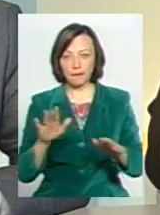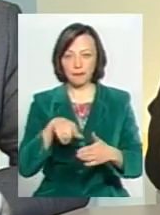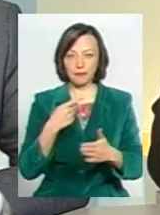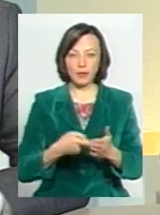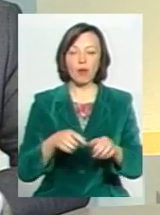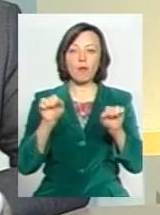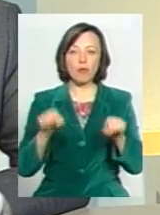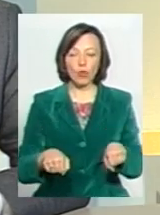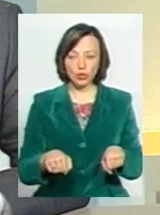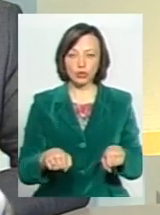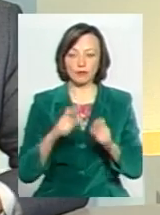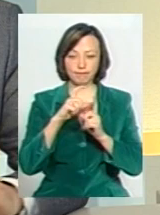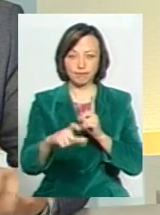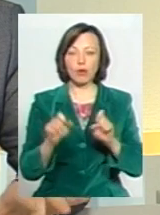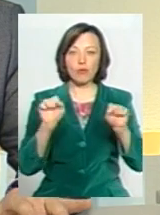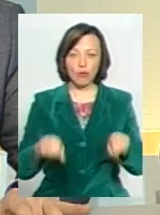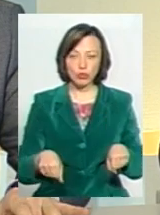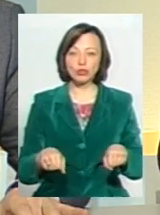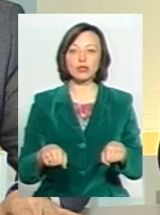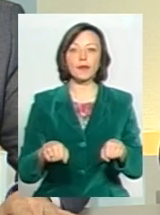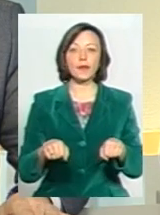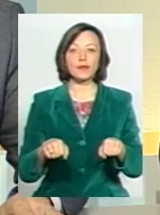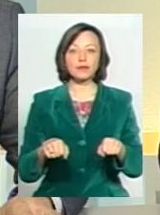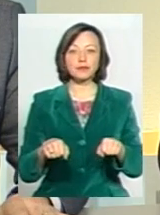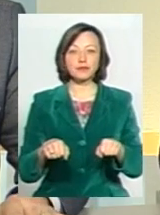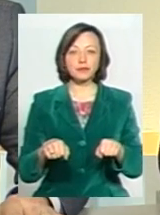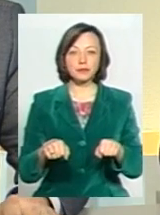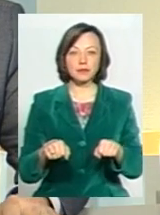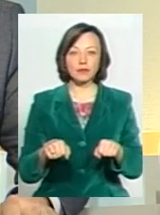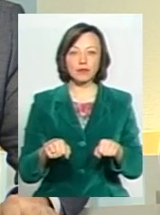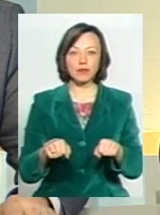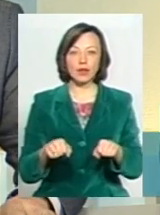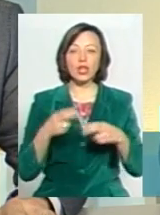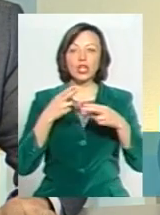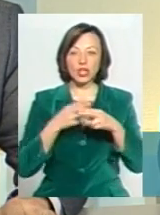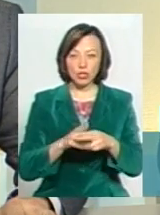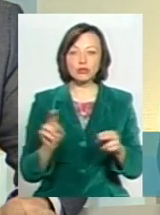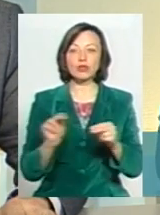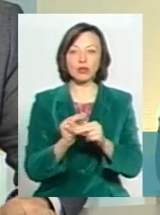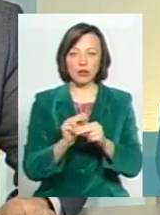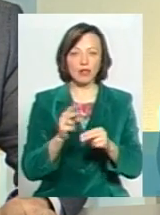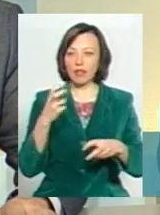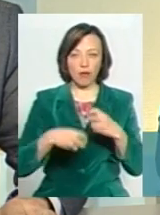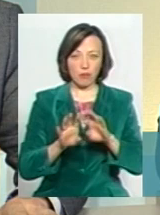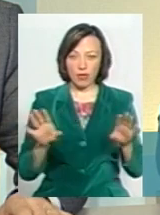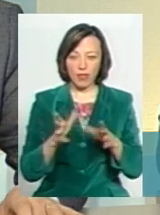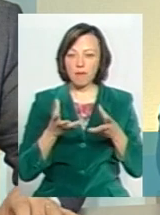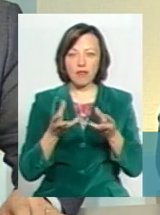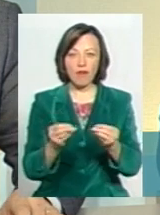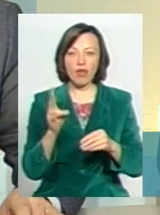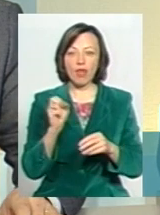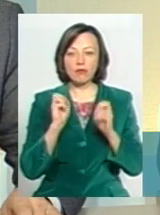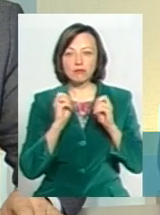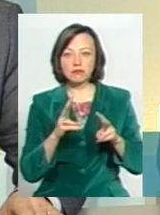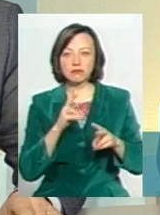безпечні? Можна. І можна, вони технічно справні, не впливає на безпеку,